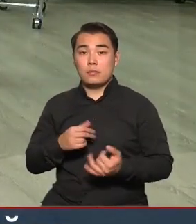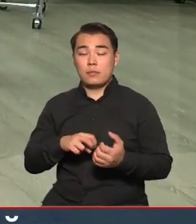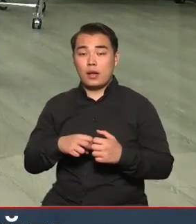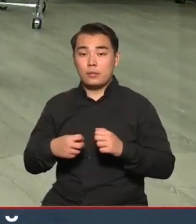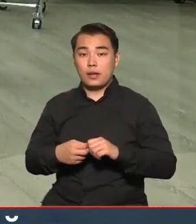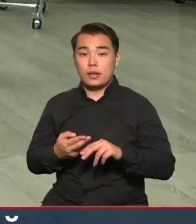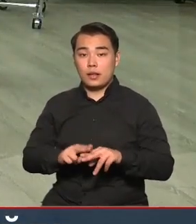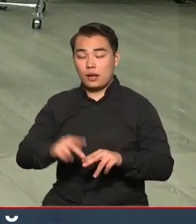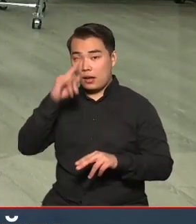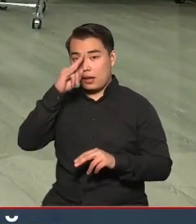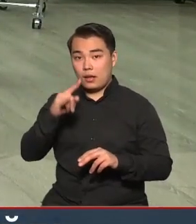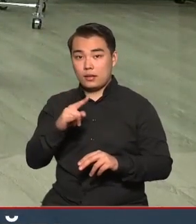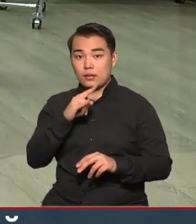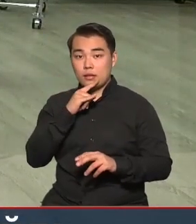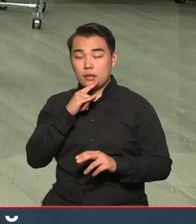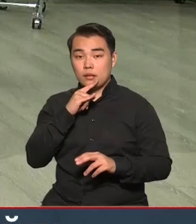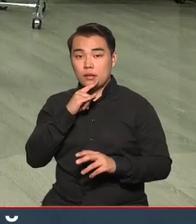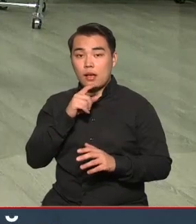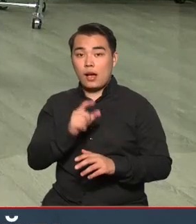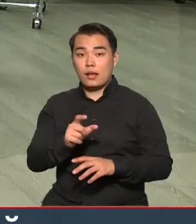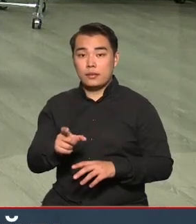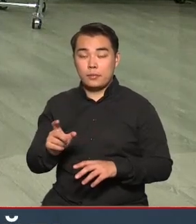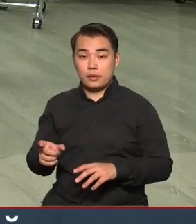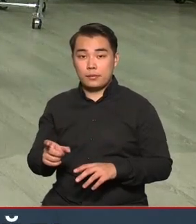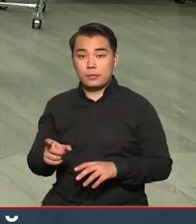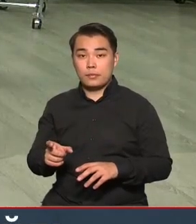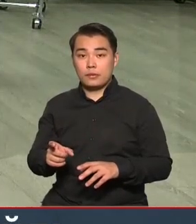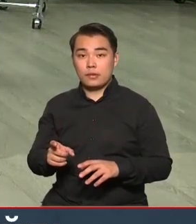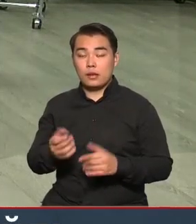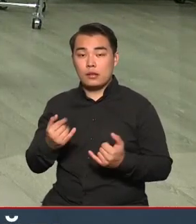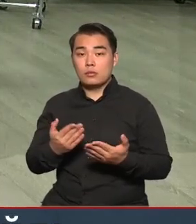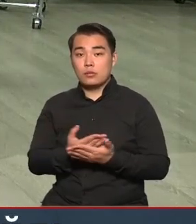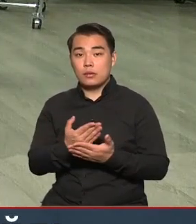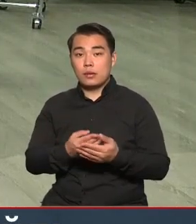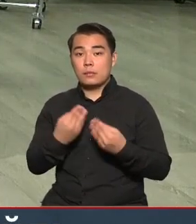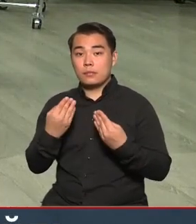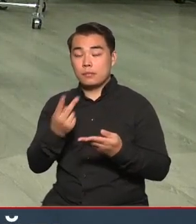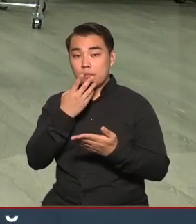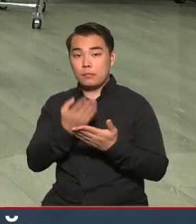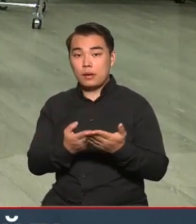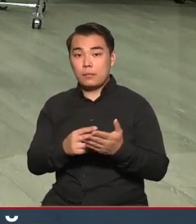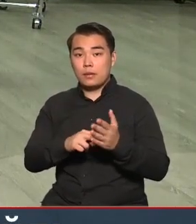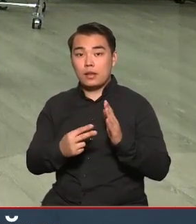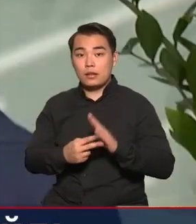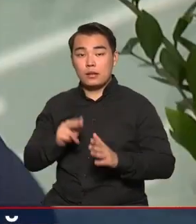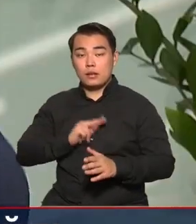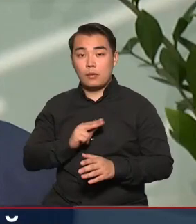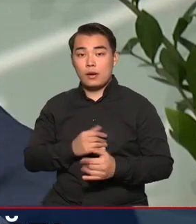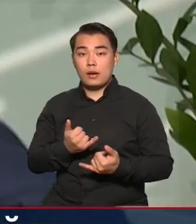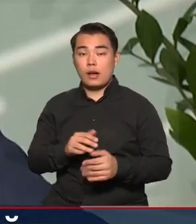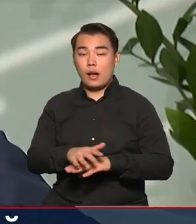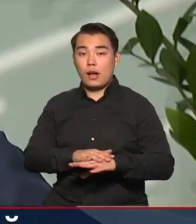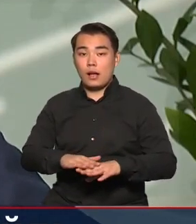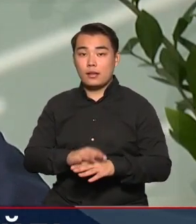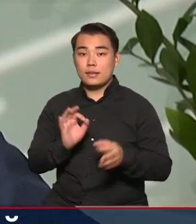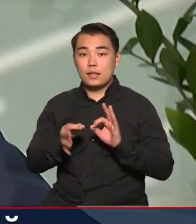яғни Қазақстанның осы азаматтарға мынау ақпарат беру саласындағы жұмысы халықаралық